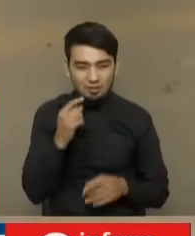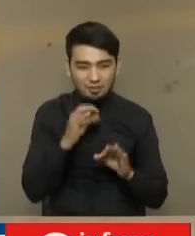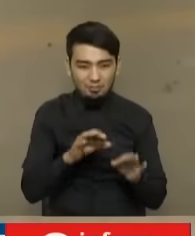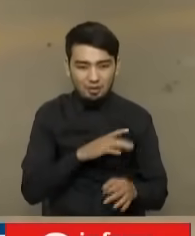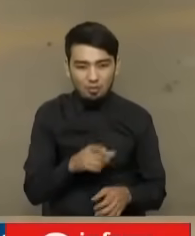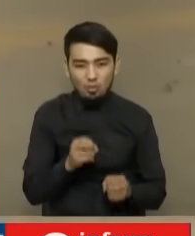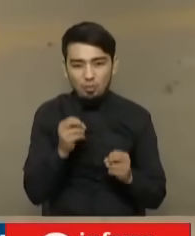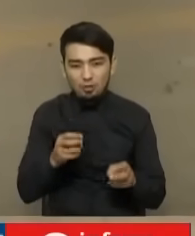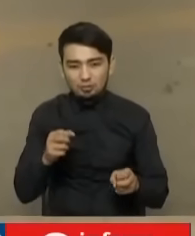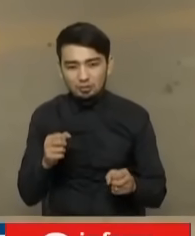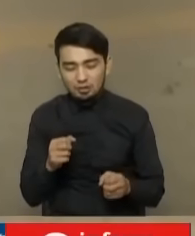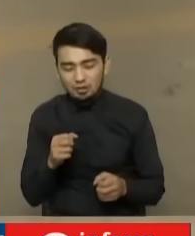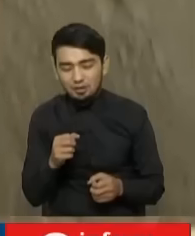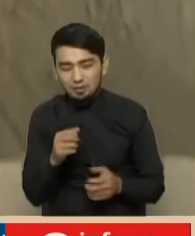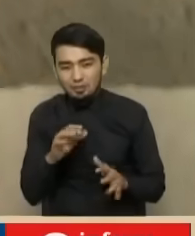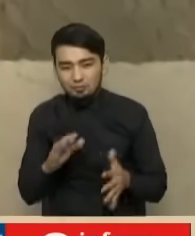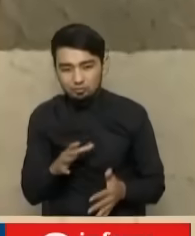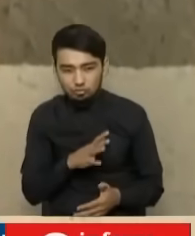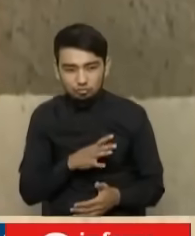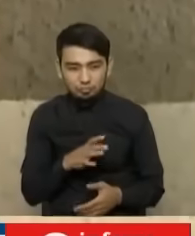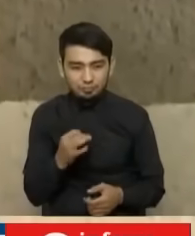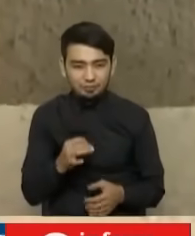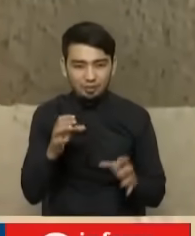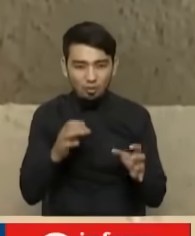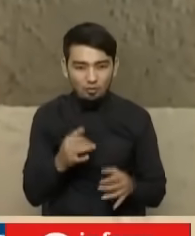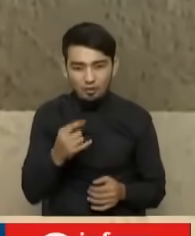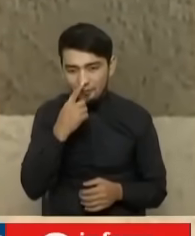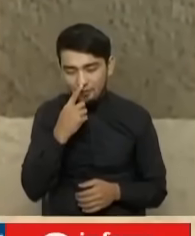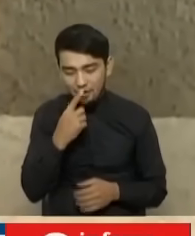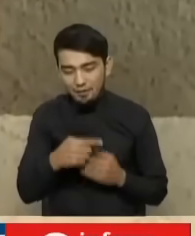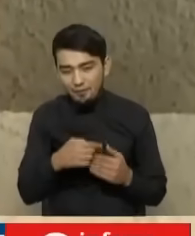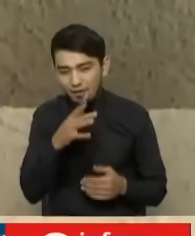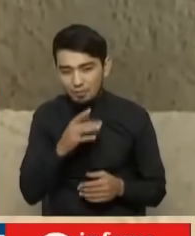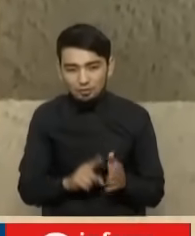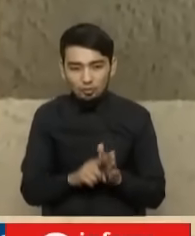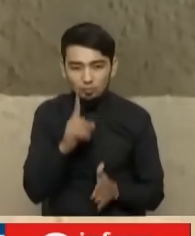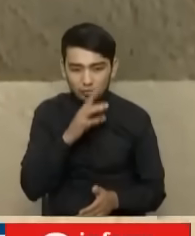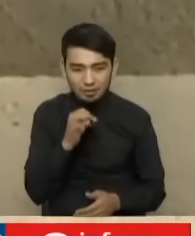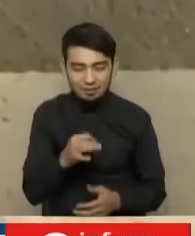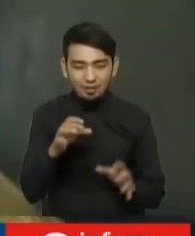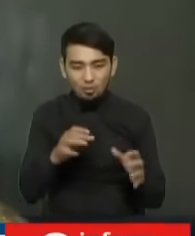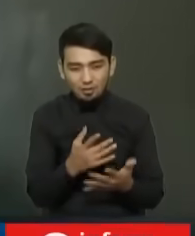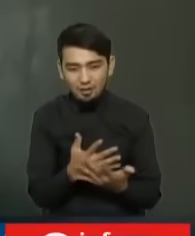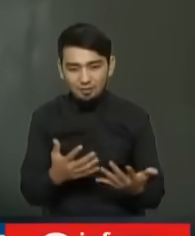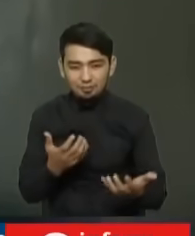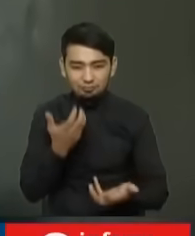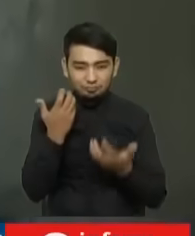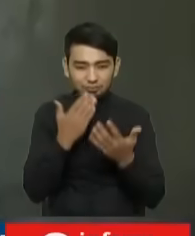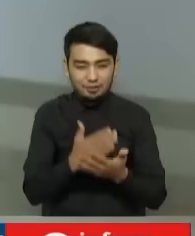қауіпсіздікті арттыруды көздейтін ереже жуырда күшіне ене қоймайды. Қазіргі таңда заң жобасы жан жақты қаралып